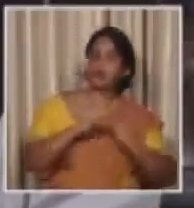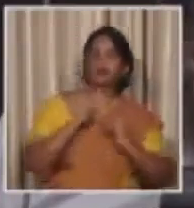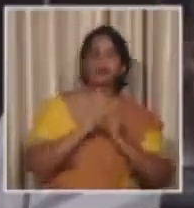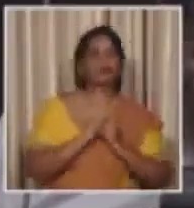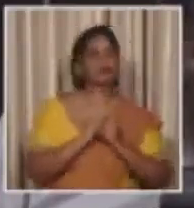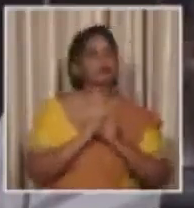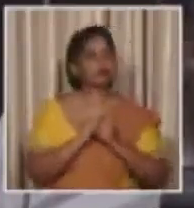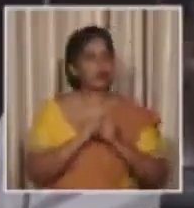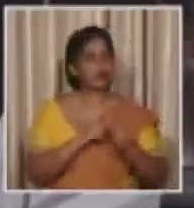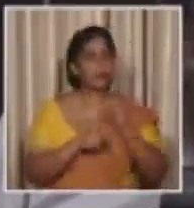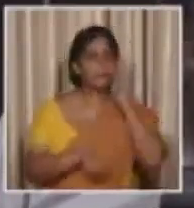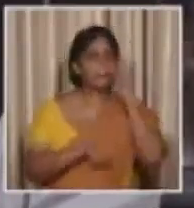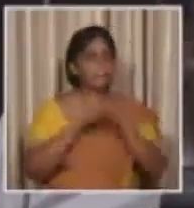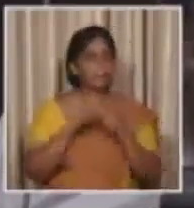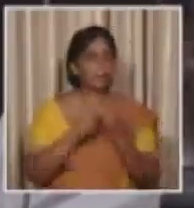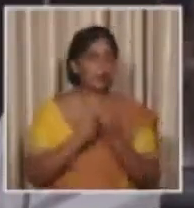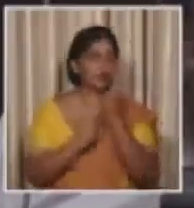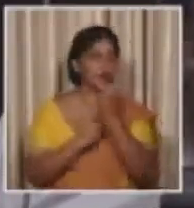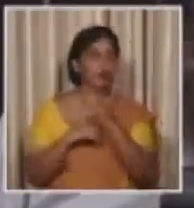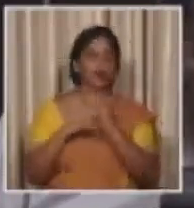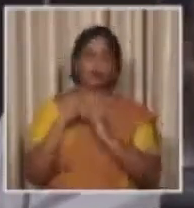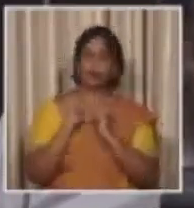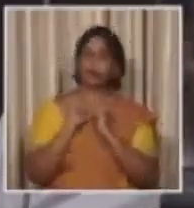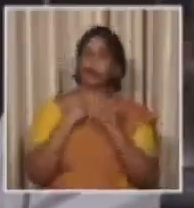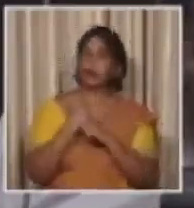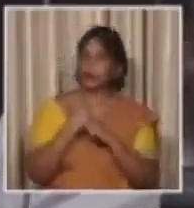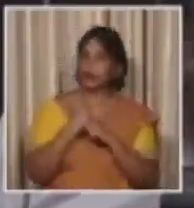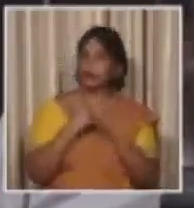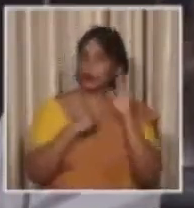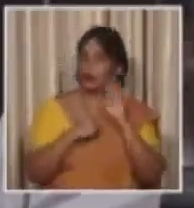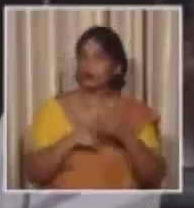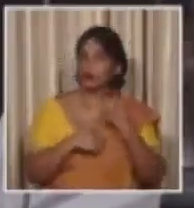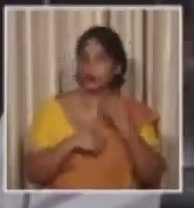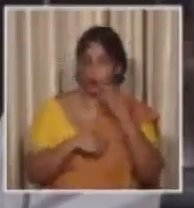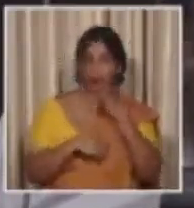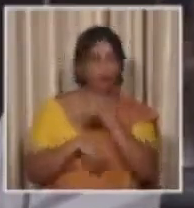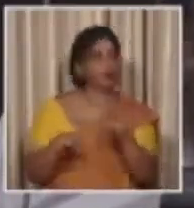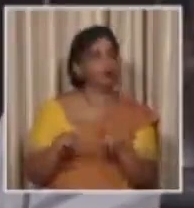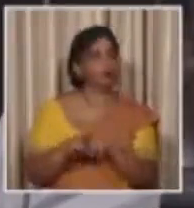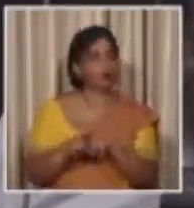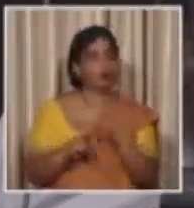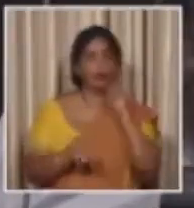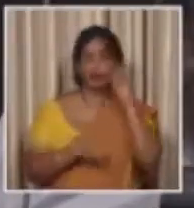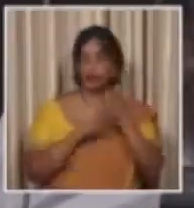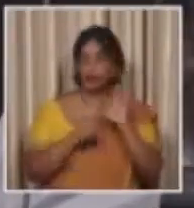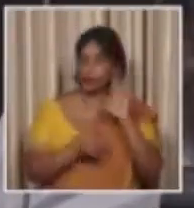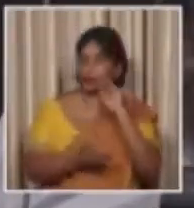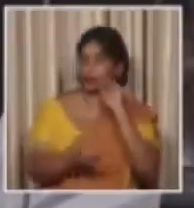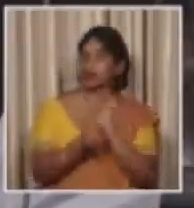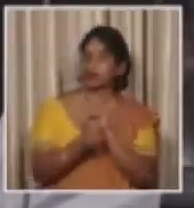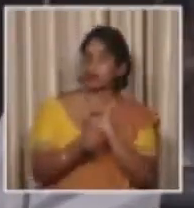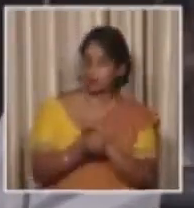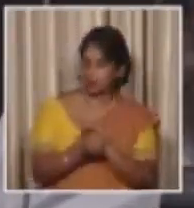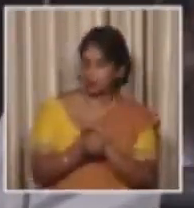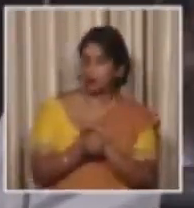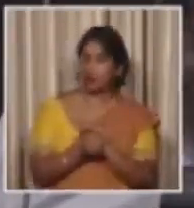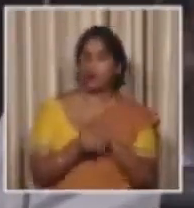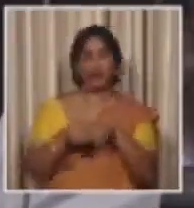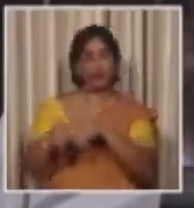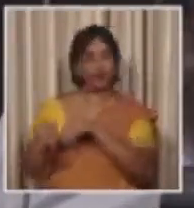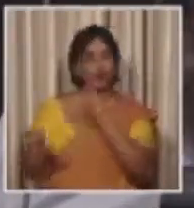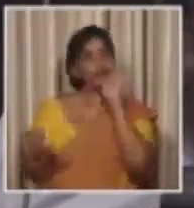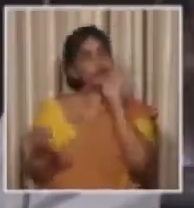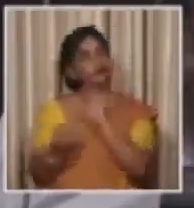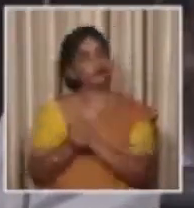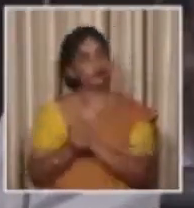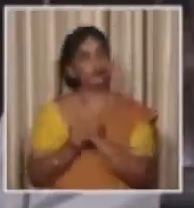කරහා පාරිභෝගිකයාට ලබා දෙන වැඩපිළික් සකස් කිරීමේ හැකියාව තියෙන නිසා පාරිභෝගිකයාත් ආරක්ෂා කරගෙන ගොවියත්